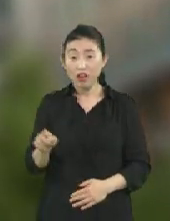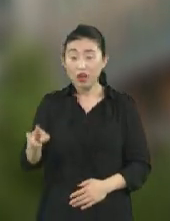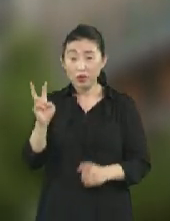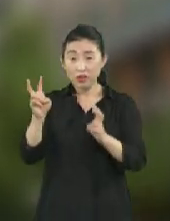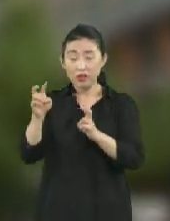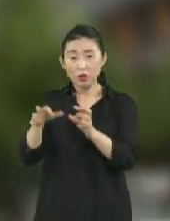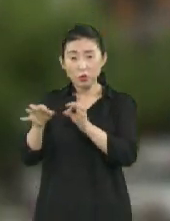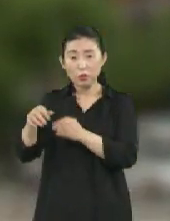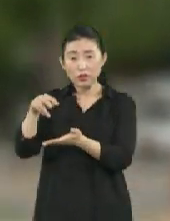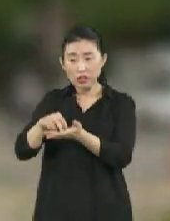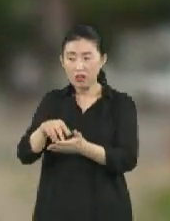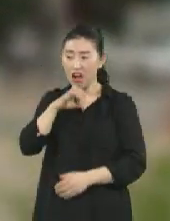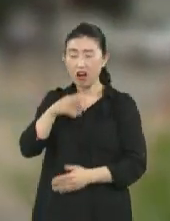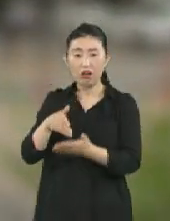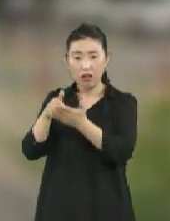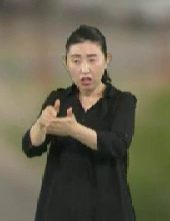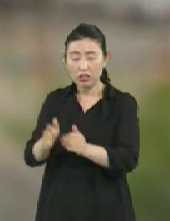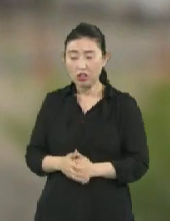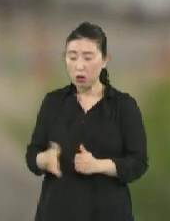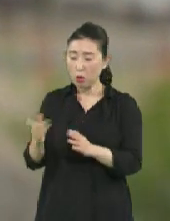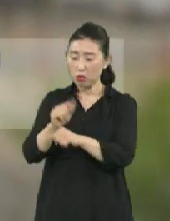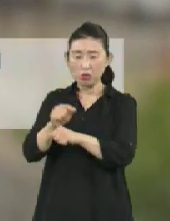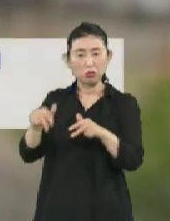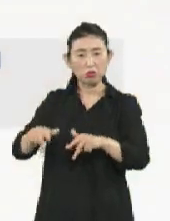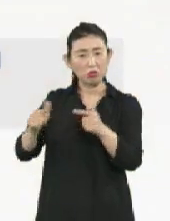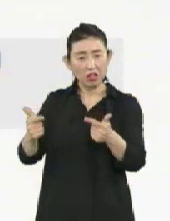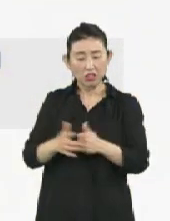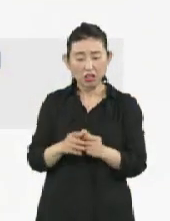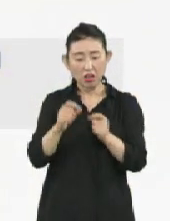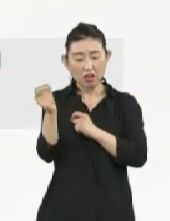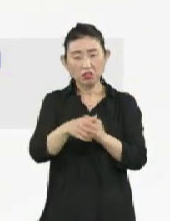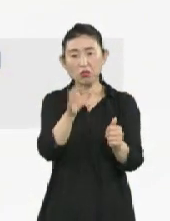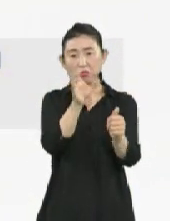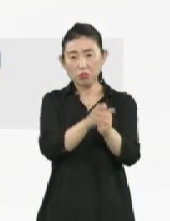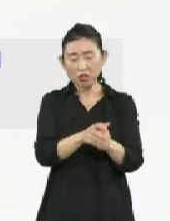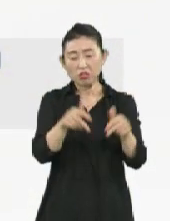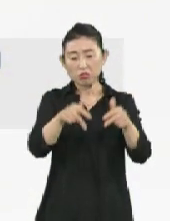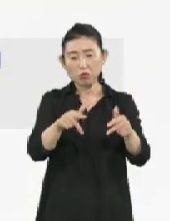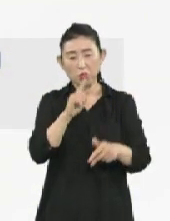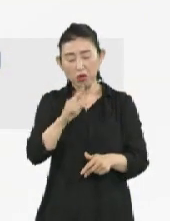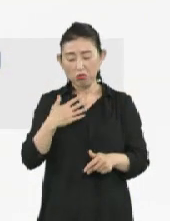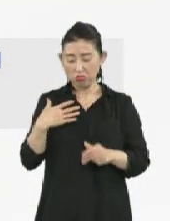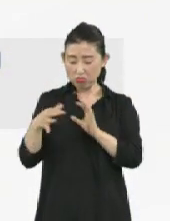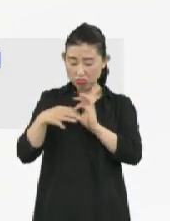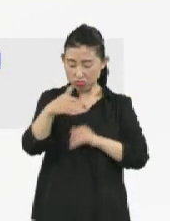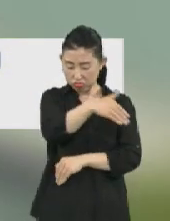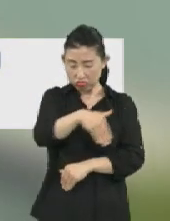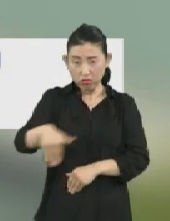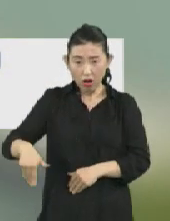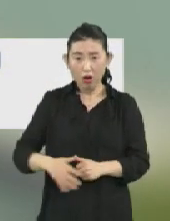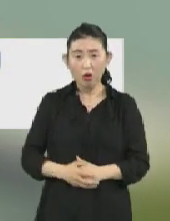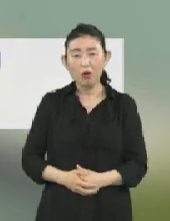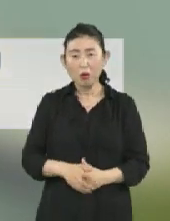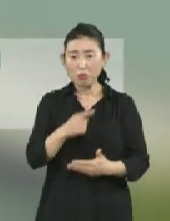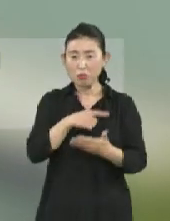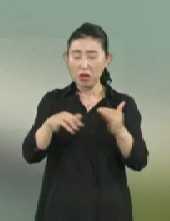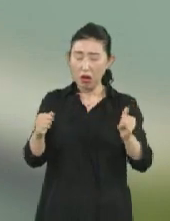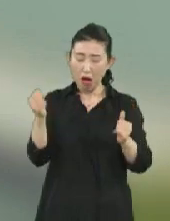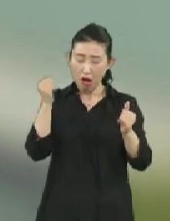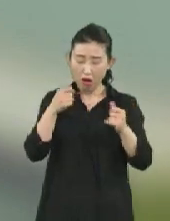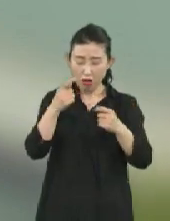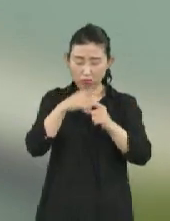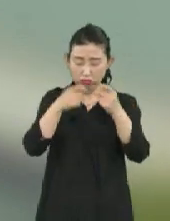측에 항의하자 해당 직원은 정규 직원이 아닌 하청업체 소속 직원이라고 선을 그어 피해자들을 두 번 울리고